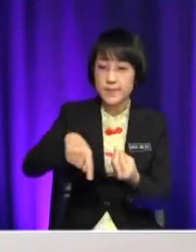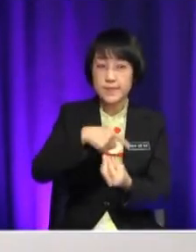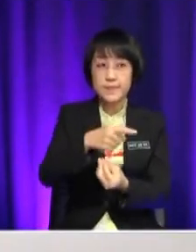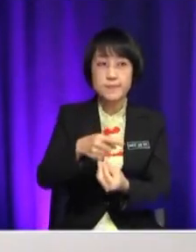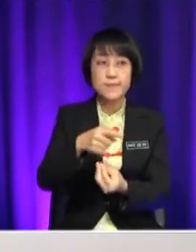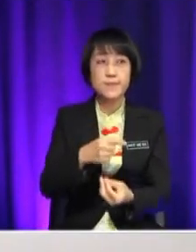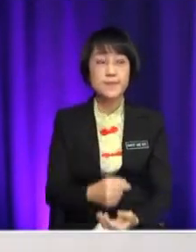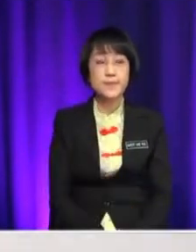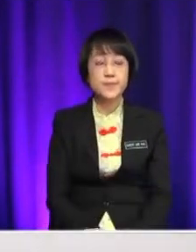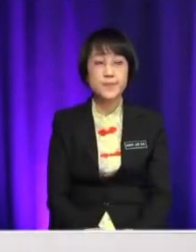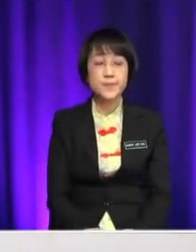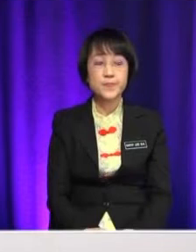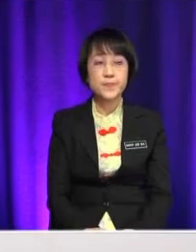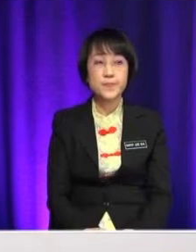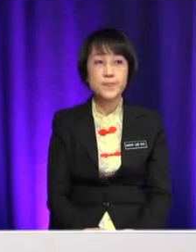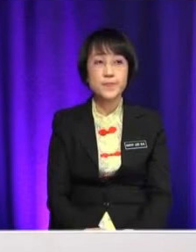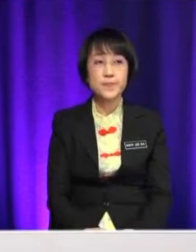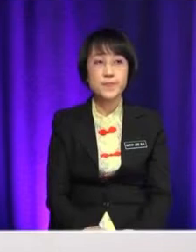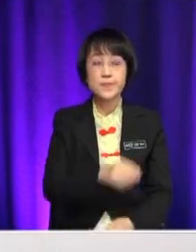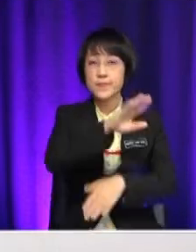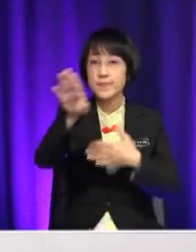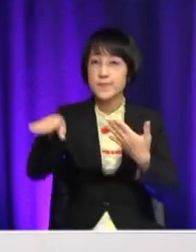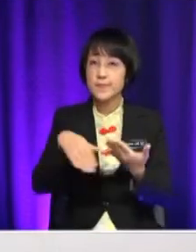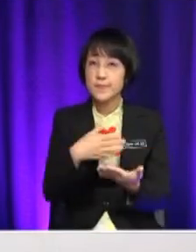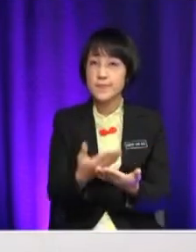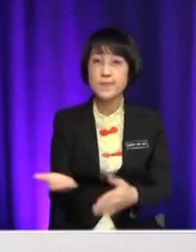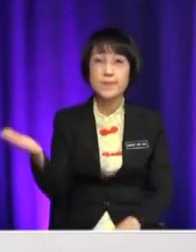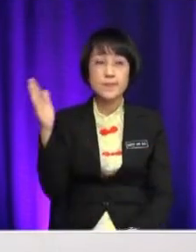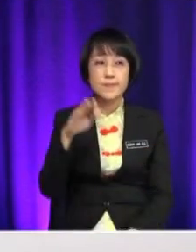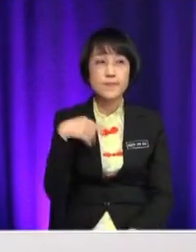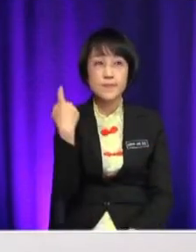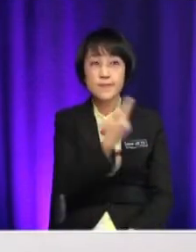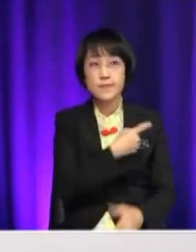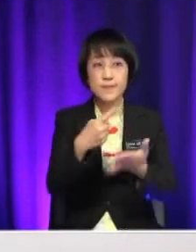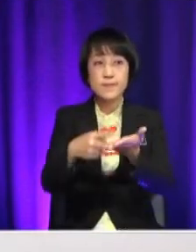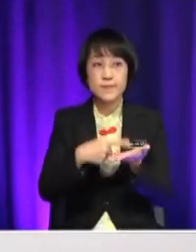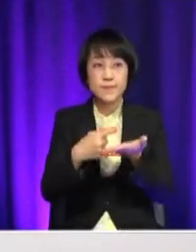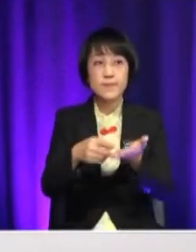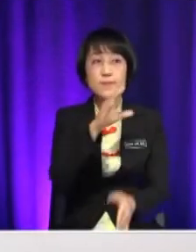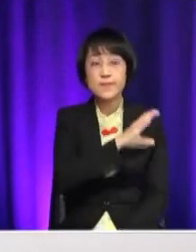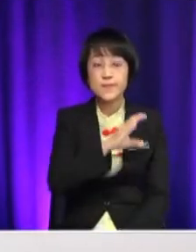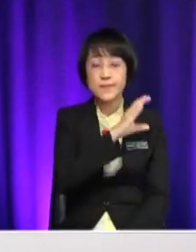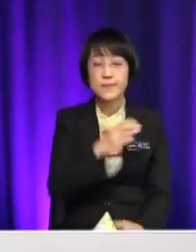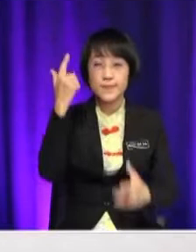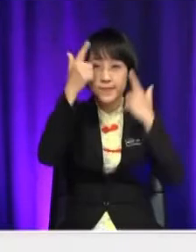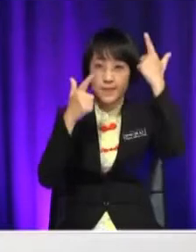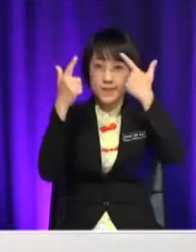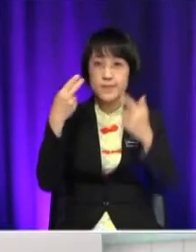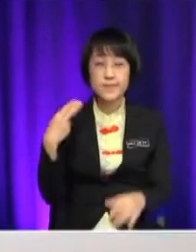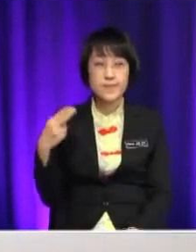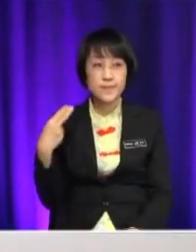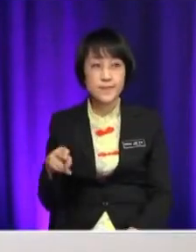dunia. Sidang hadirin yang dihormati sekalian, marilah kita bincangkan ciri-ciri pelancong hijau. Bolehkah